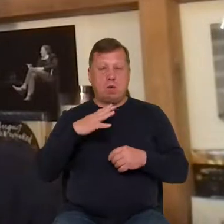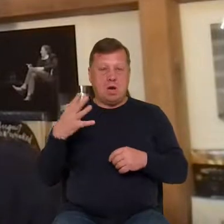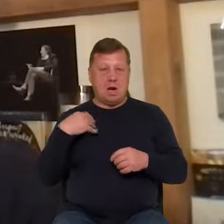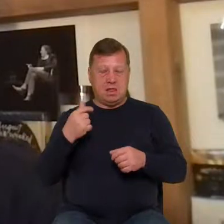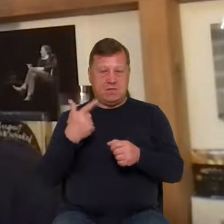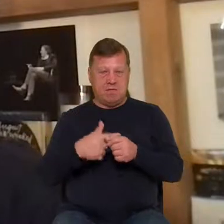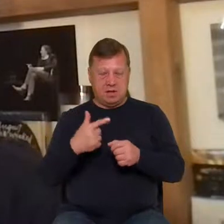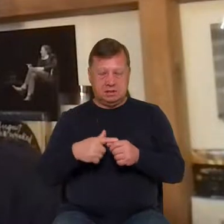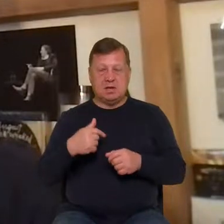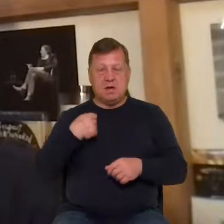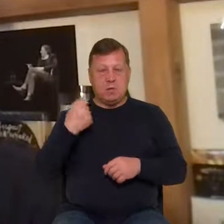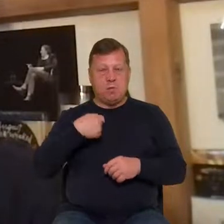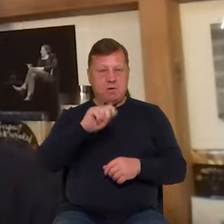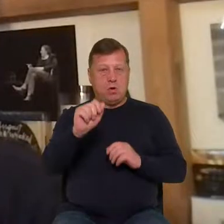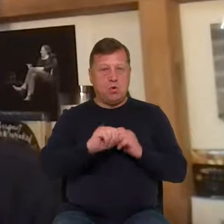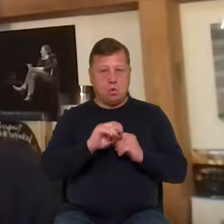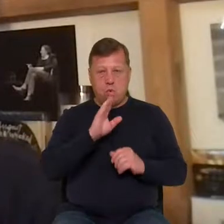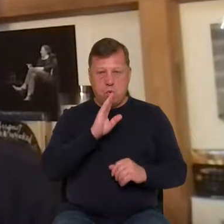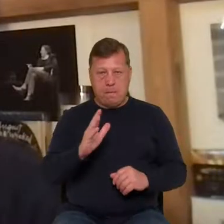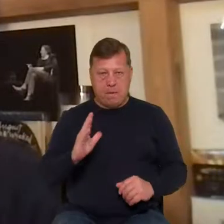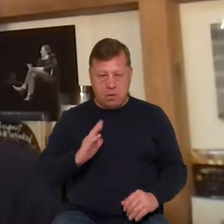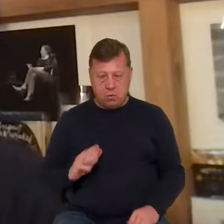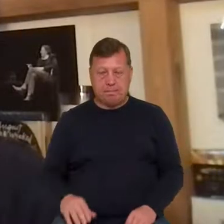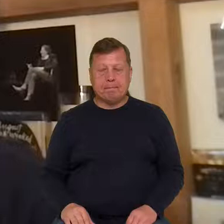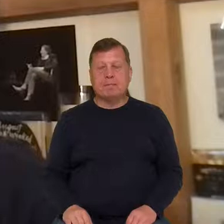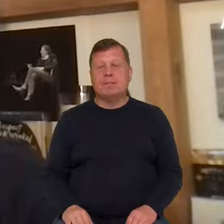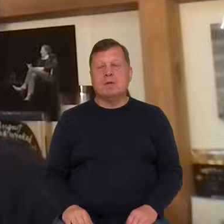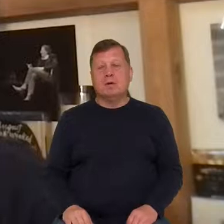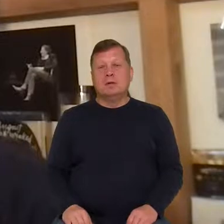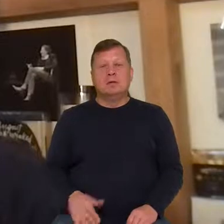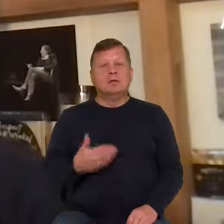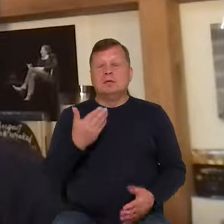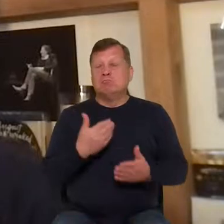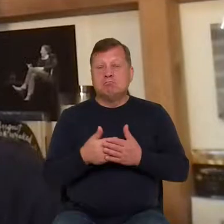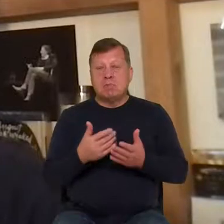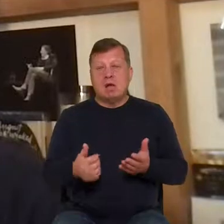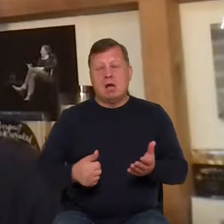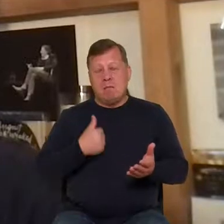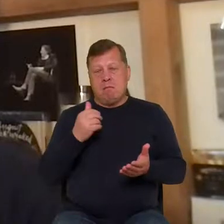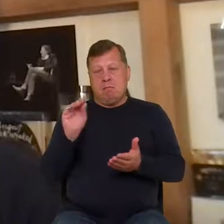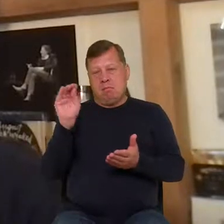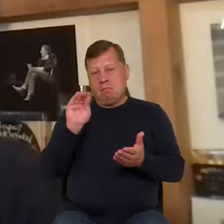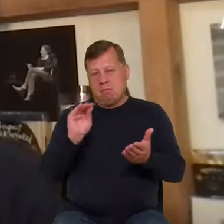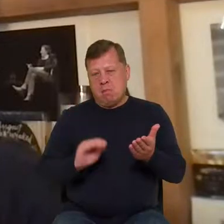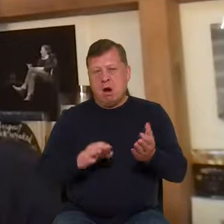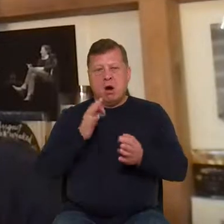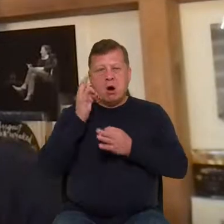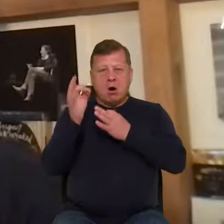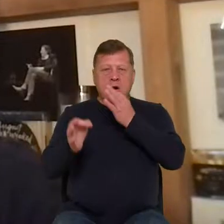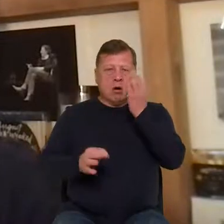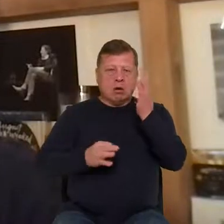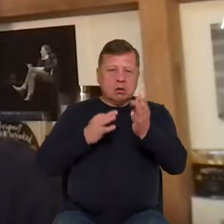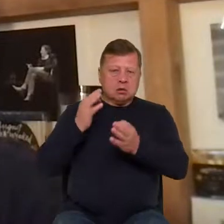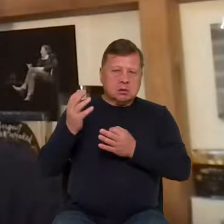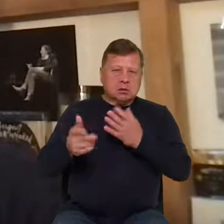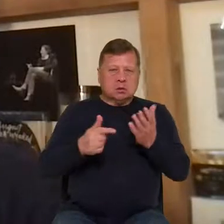Pojechałem do Stanów Zjednoczonych, żeby napisać powieść. Bardzo